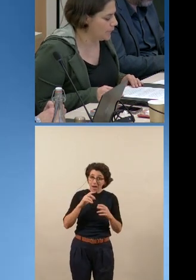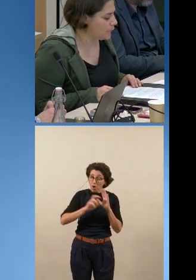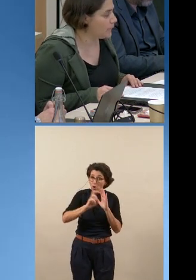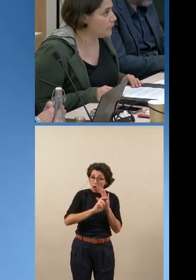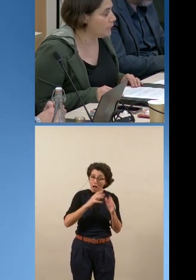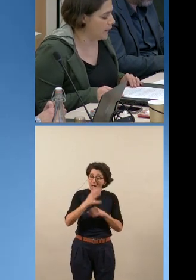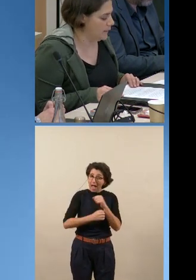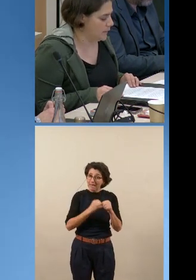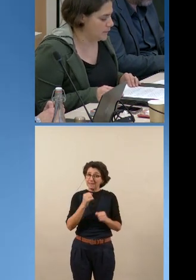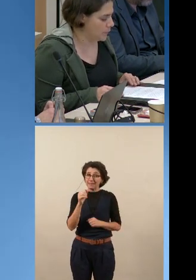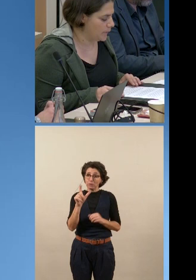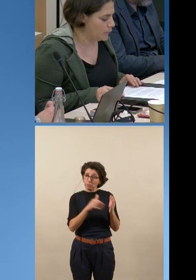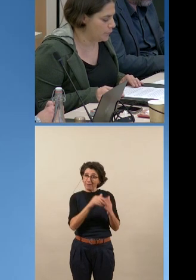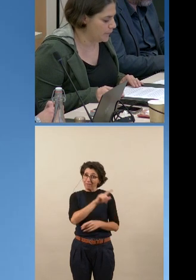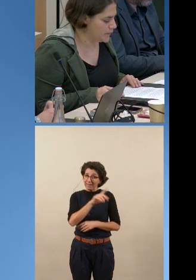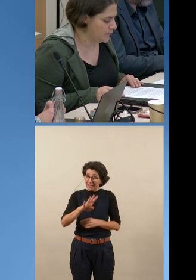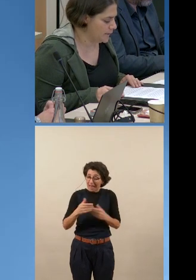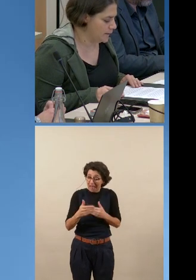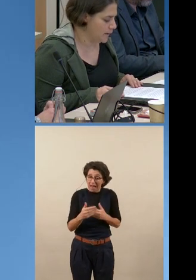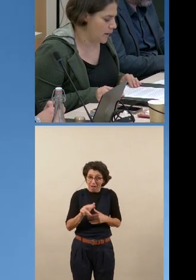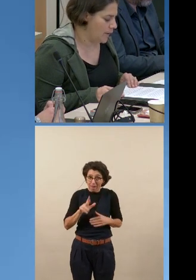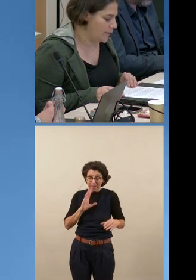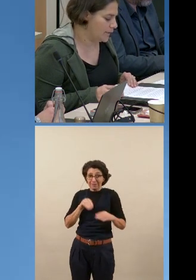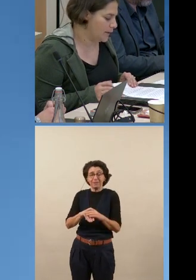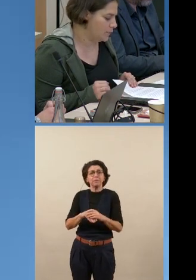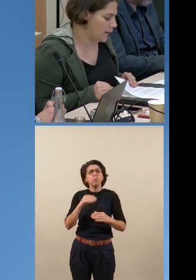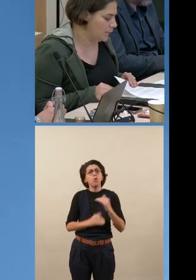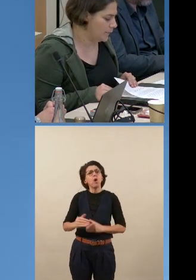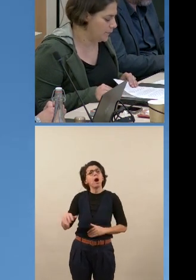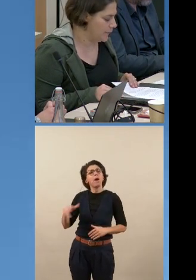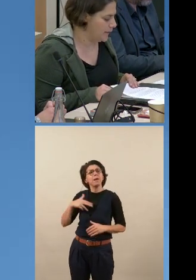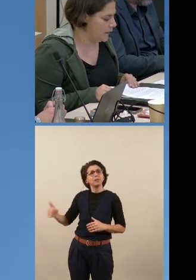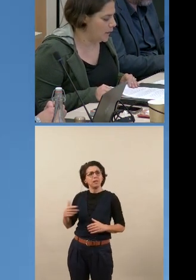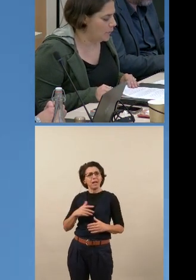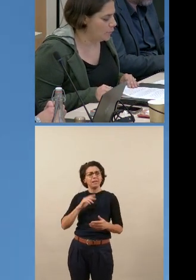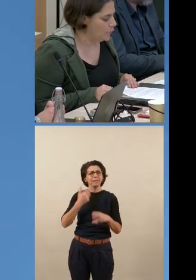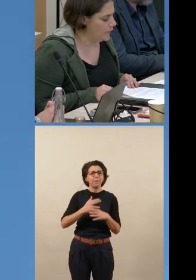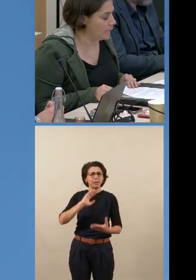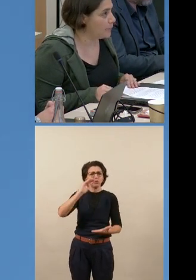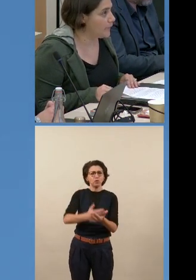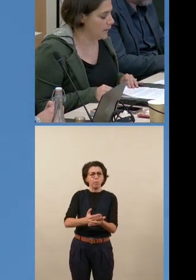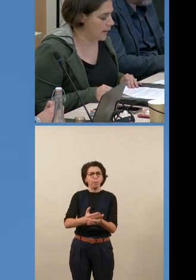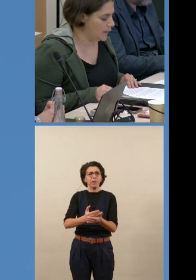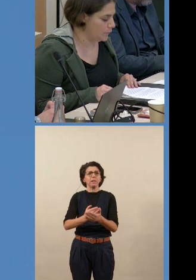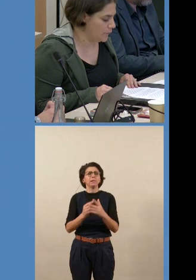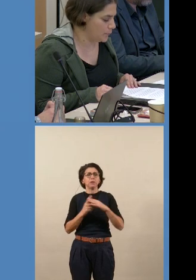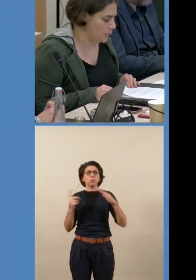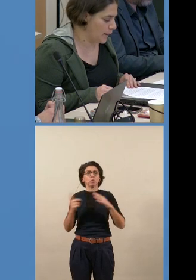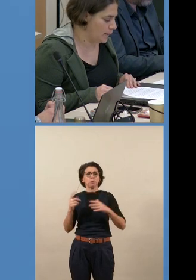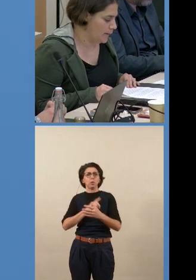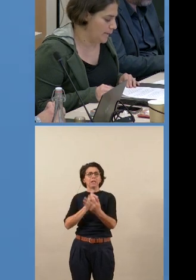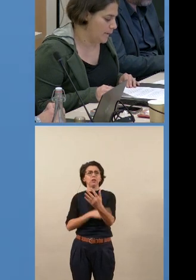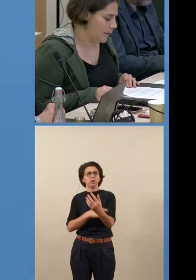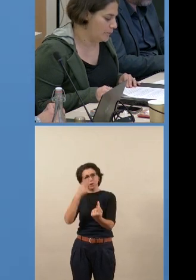l'association nationale stop exclusion énergétique avec un territoire identifié pour lever les obstacles à la rénovation